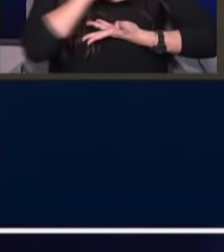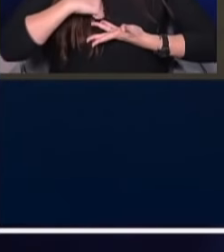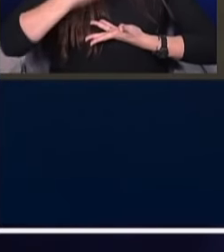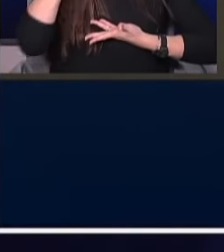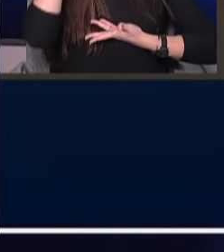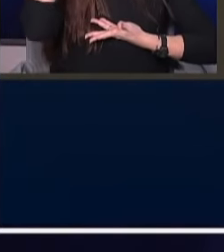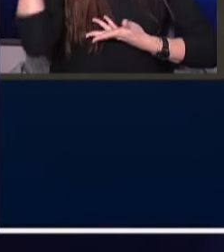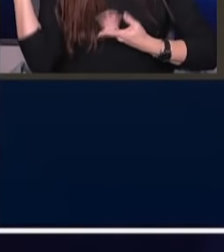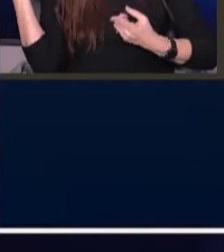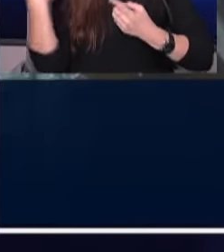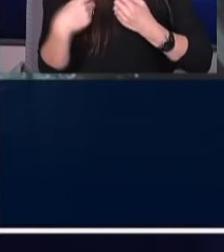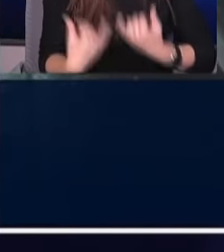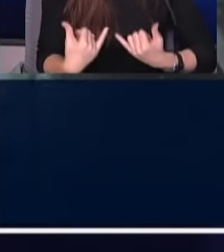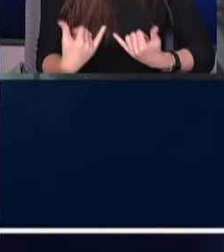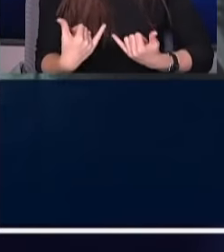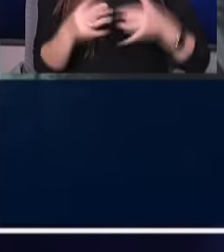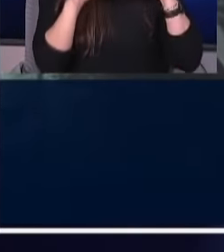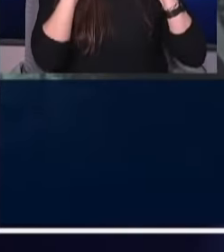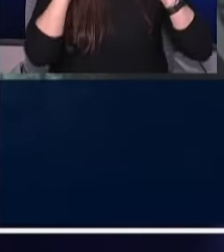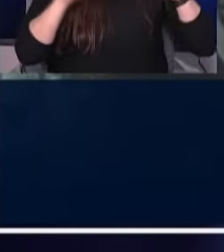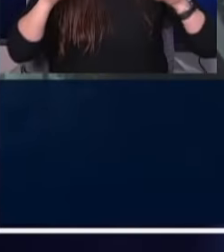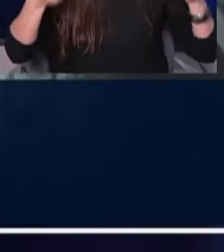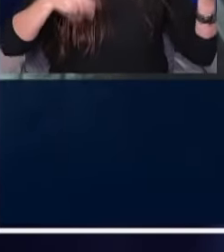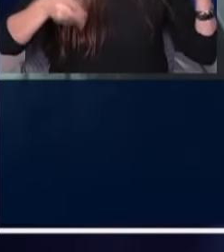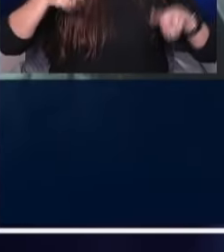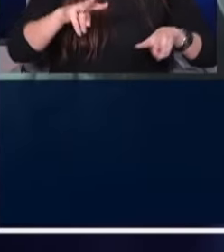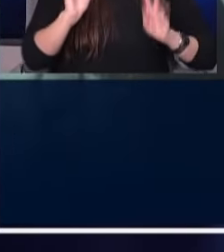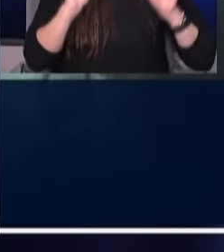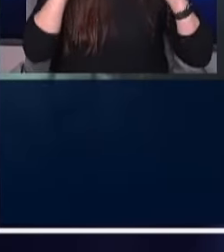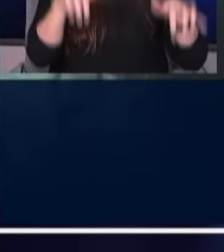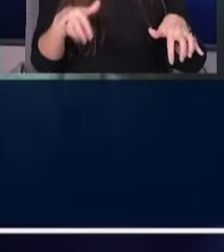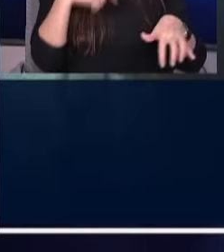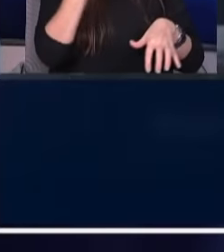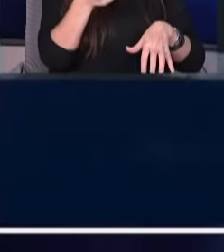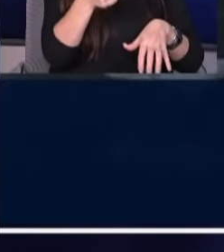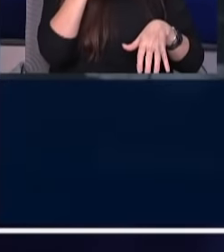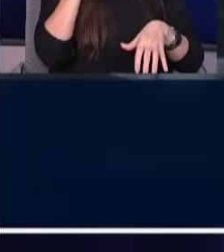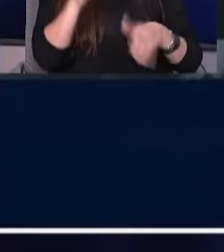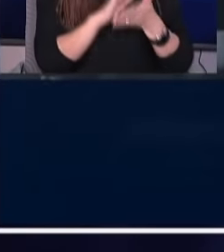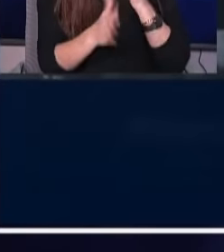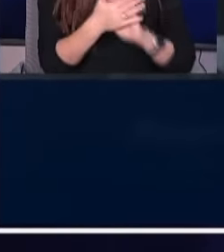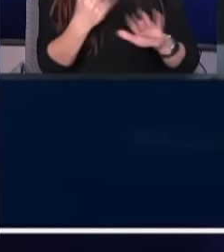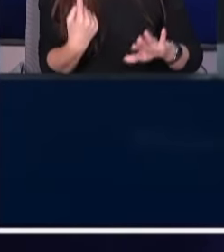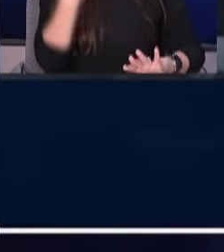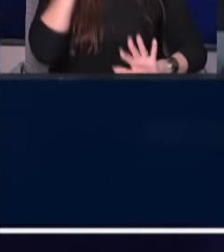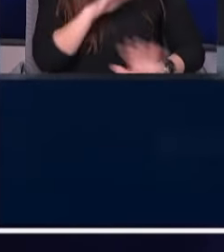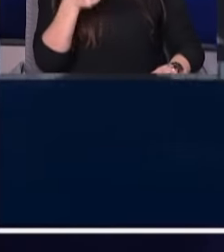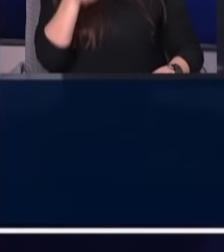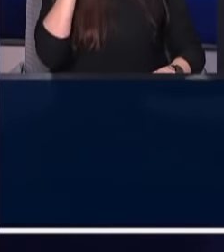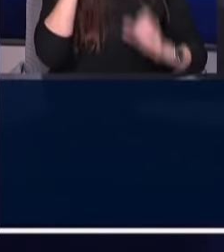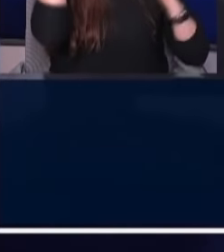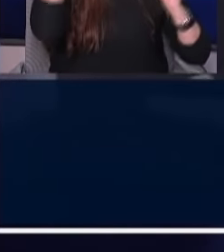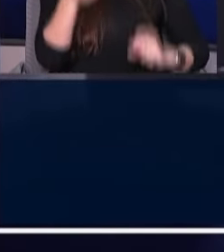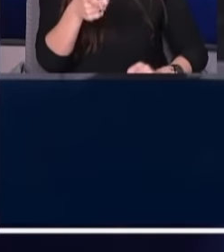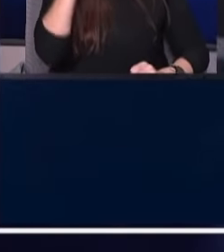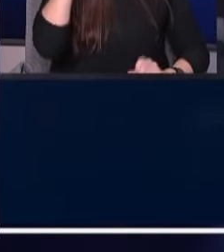שנה. עשרות אנשים נהרגו. הנשיא הורה לאנשיו לירות בלי הבחנה, ירי חי במפגינים בלי אזהרה